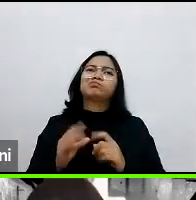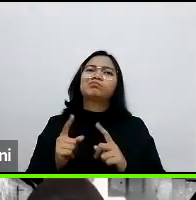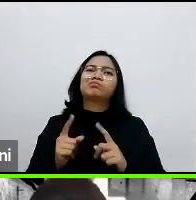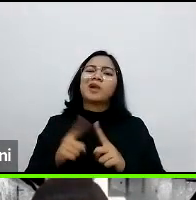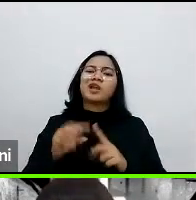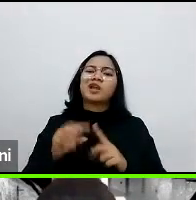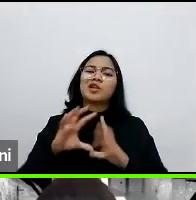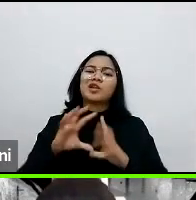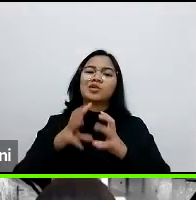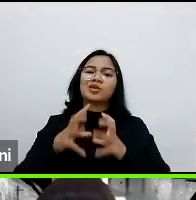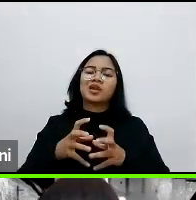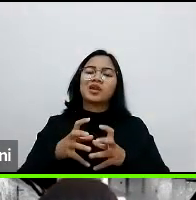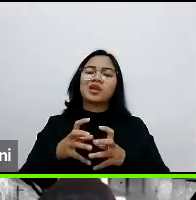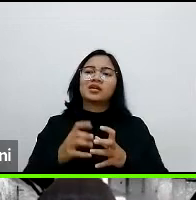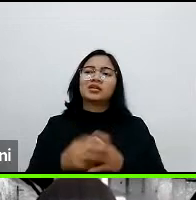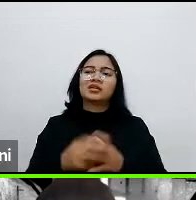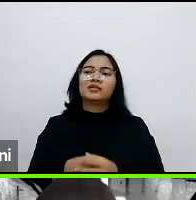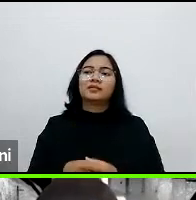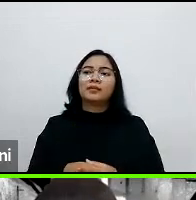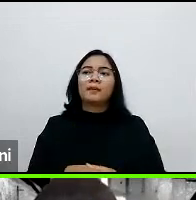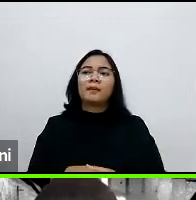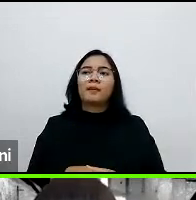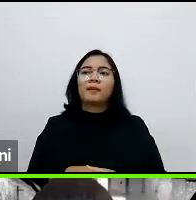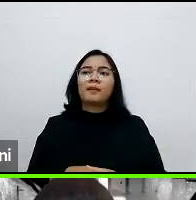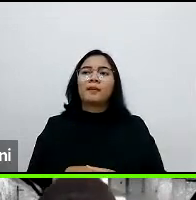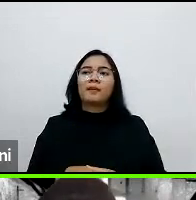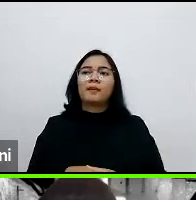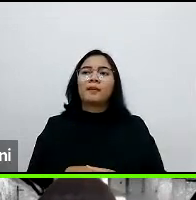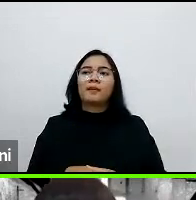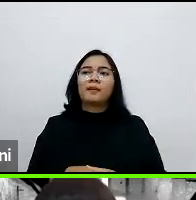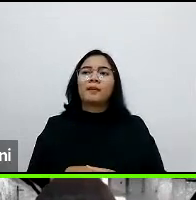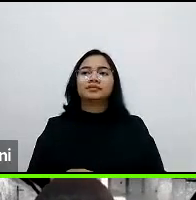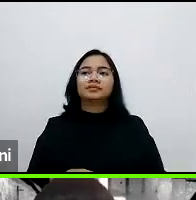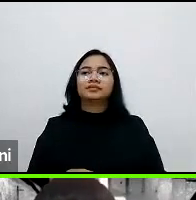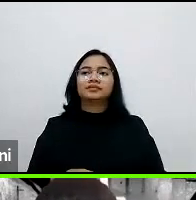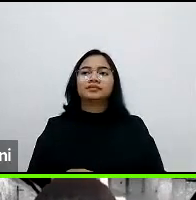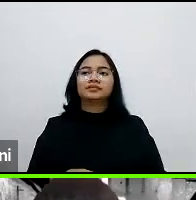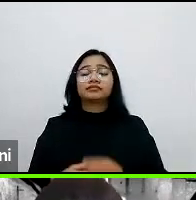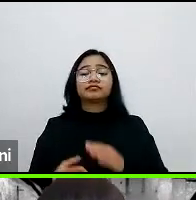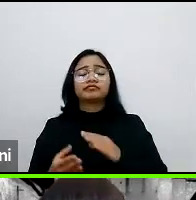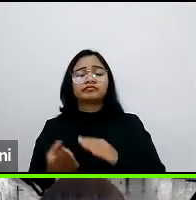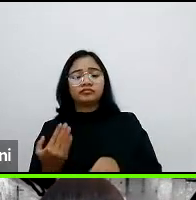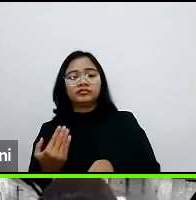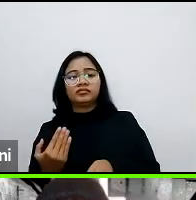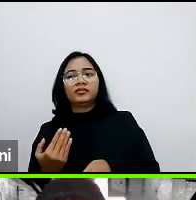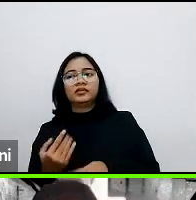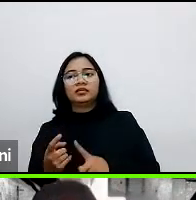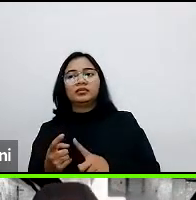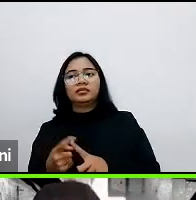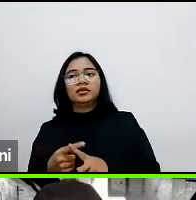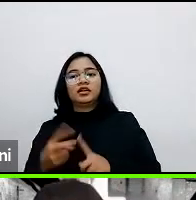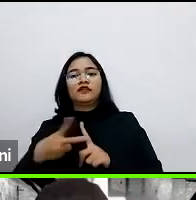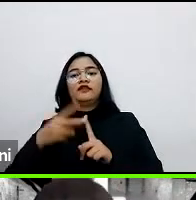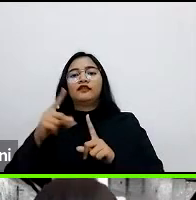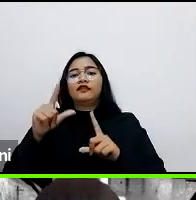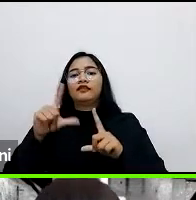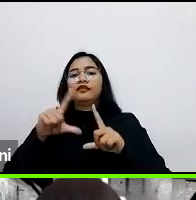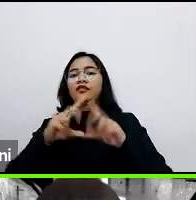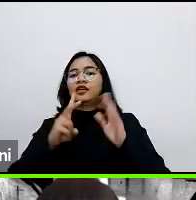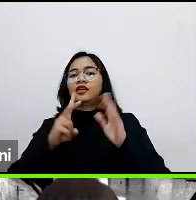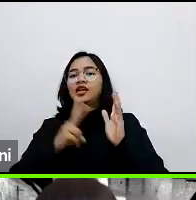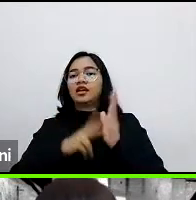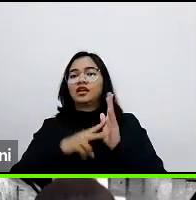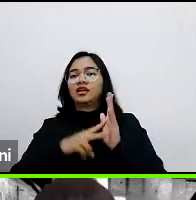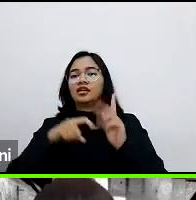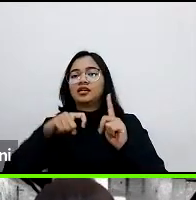balik-balik juga ke Judith Butler yang memang profesor sastra, balik-balik juga ke Frankfurt School, balik ke Edward